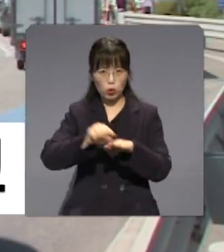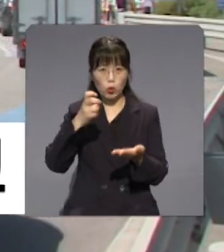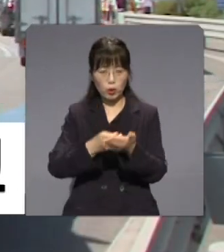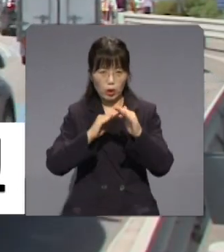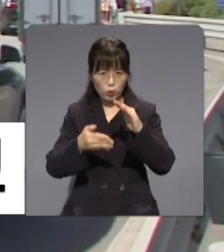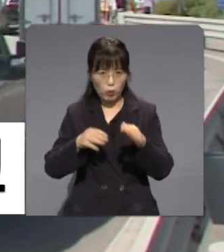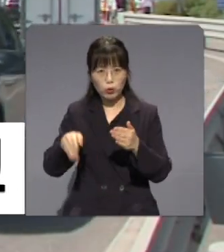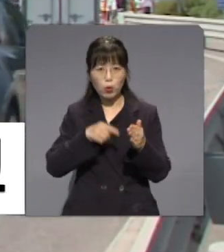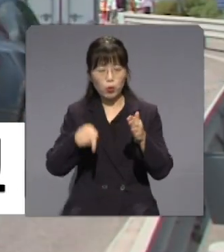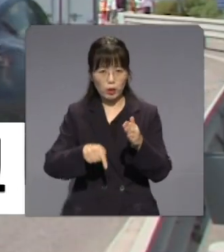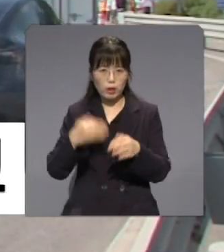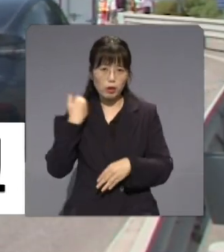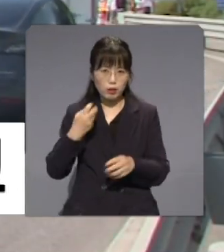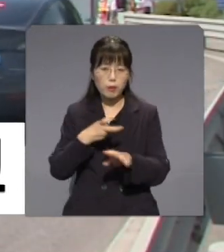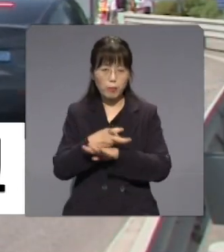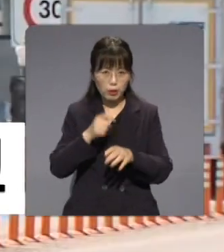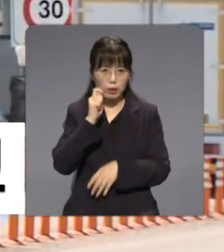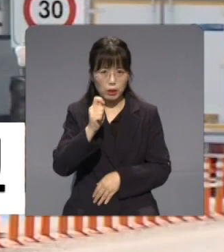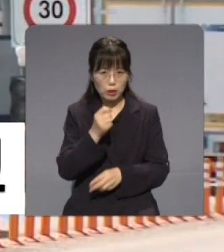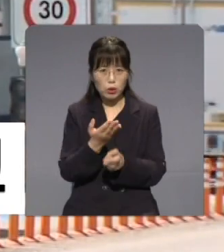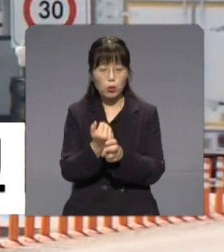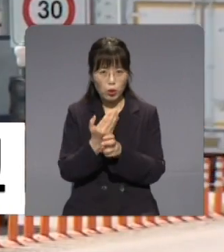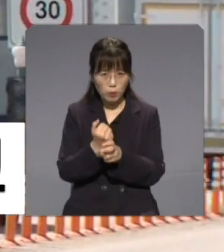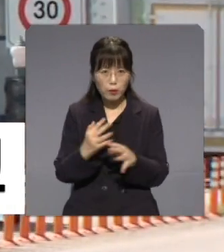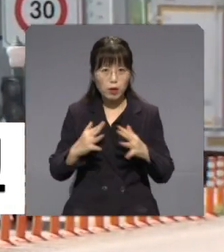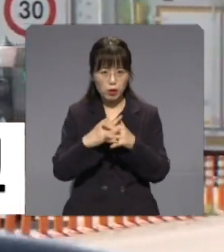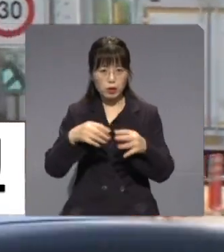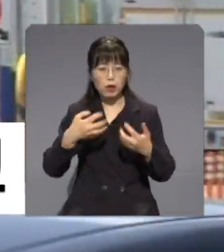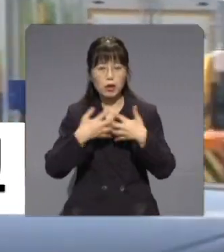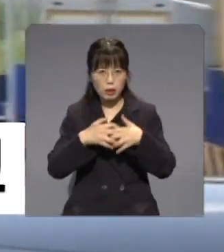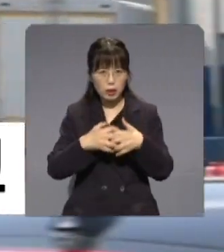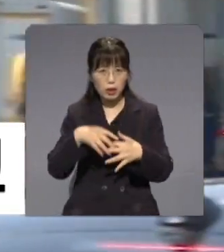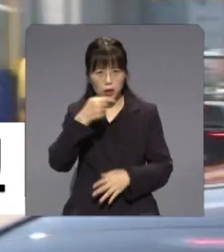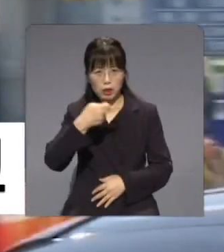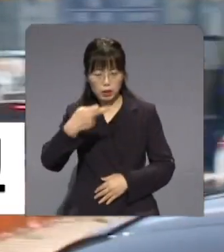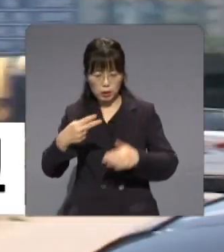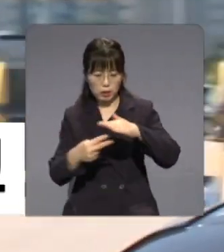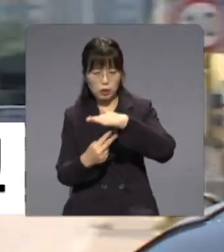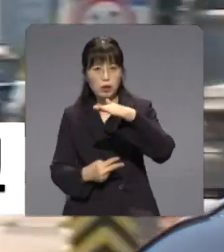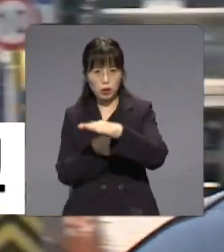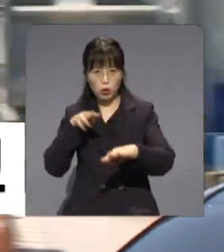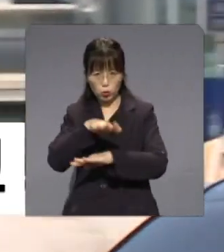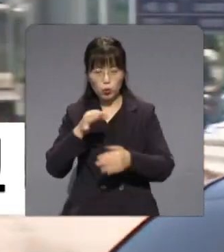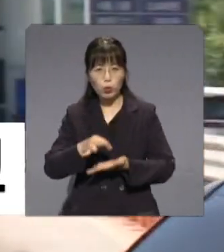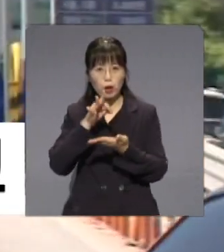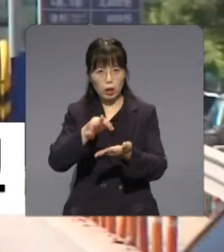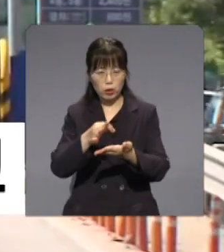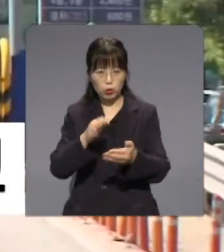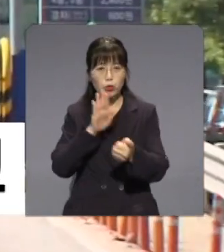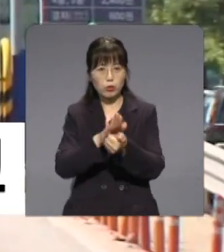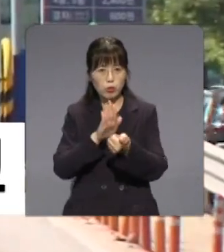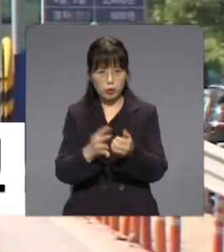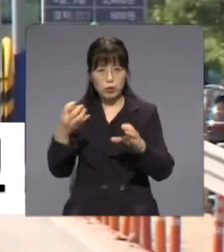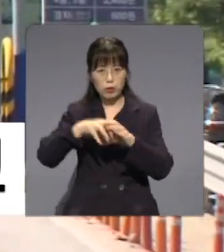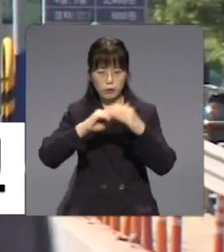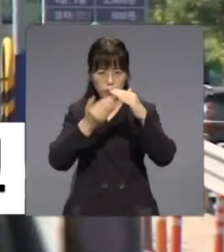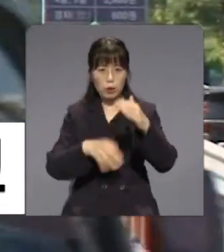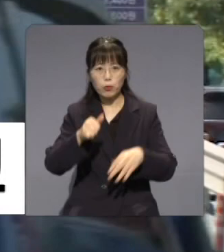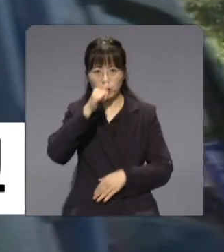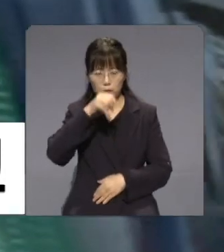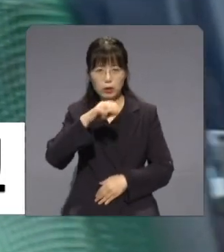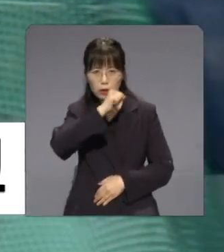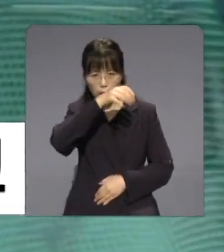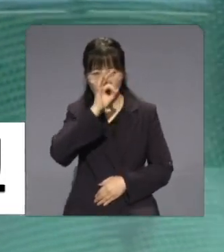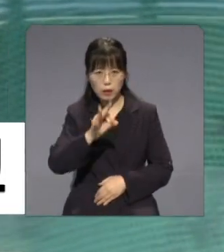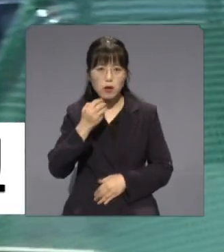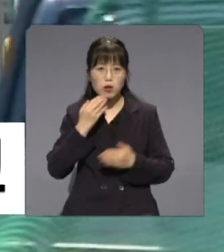조례안에는 도내 전세버스와 택시, 화물자동차, 건설기계의 일산대교 통행료를 지원하는 내용을 담고 있습니다.